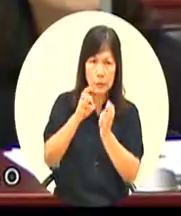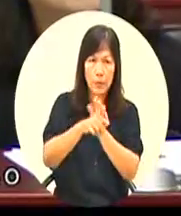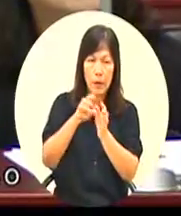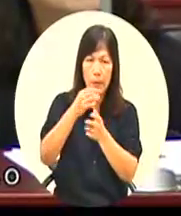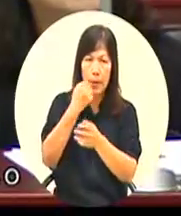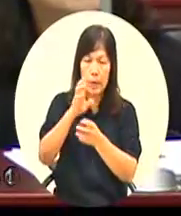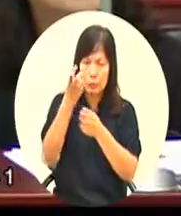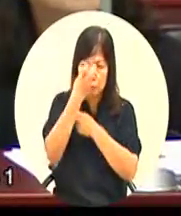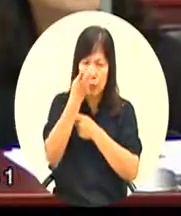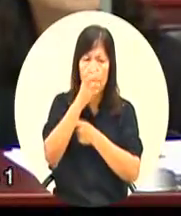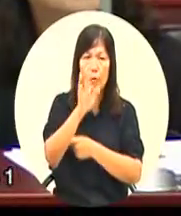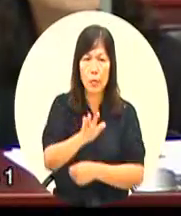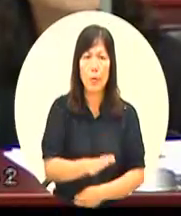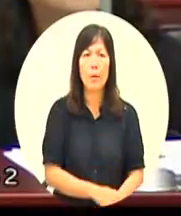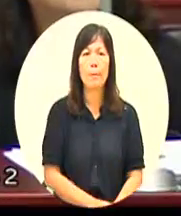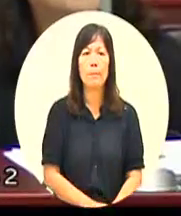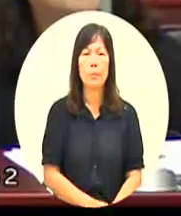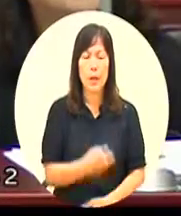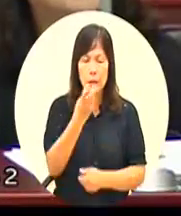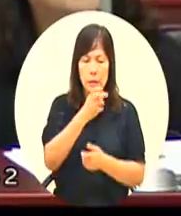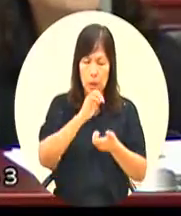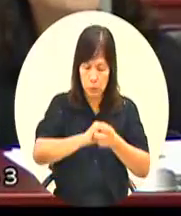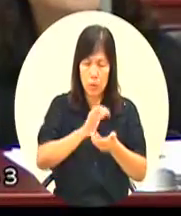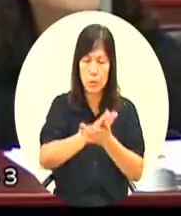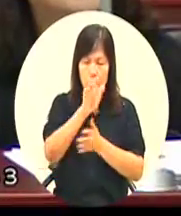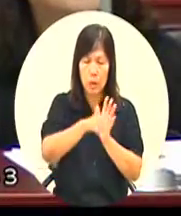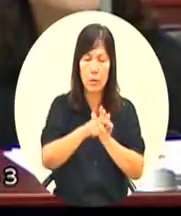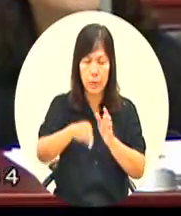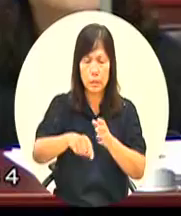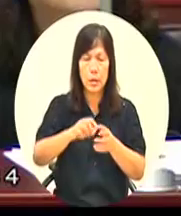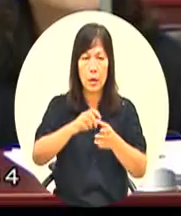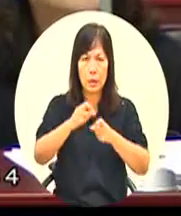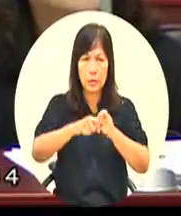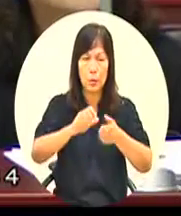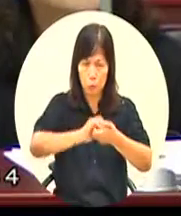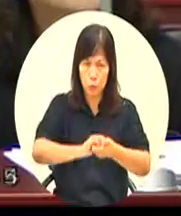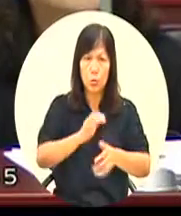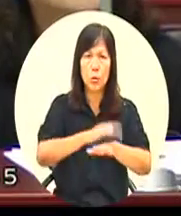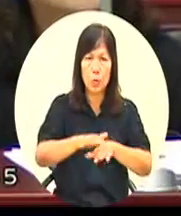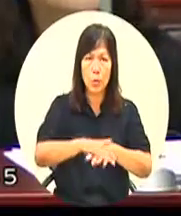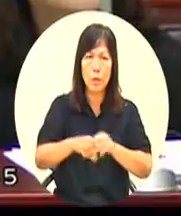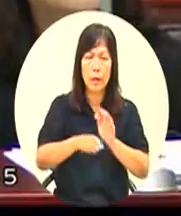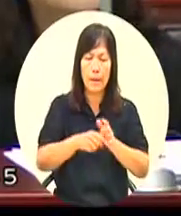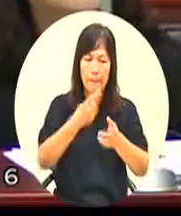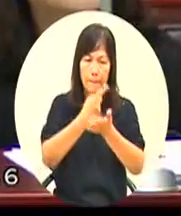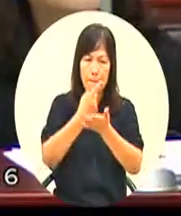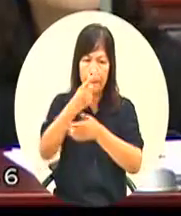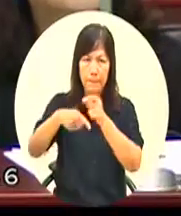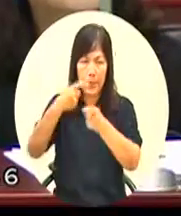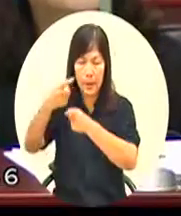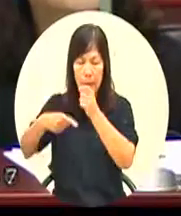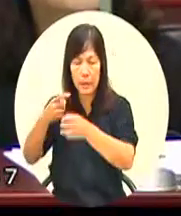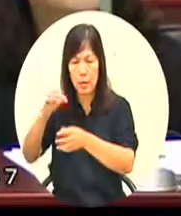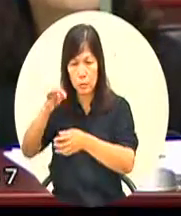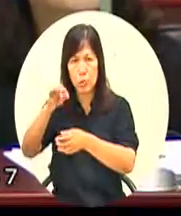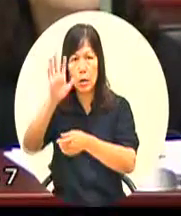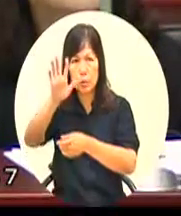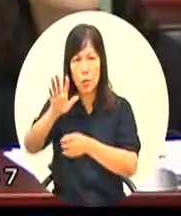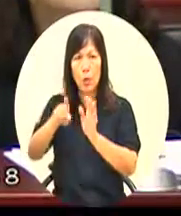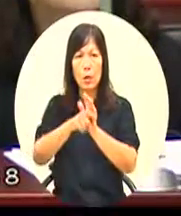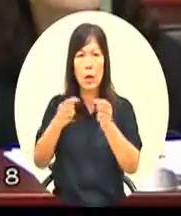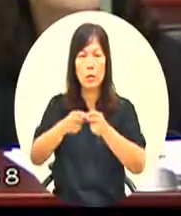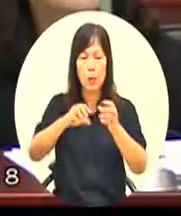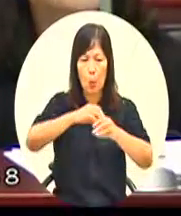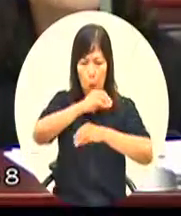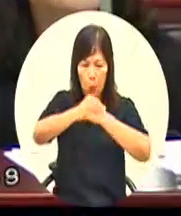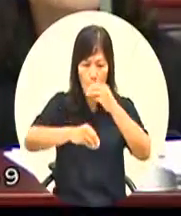划在审查，那审查通过之后，基本上这个案子就会定案。可是它会逐年编列预算，它是用一种叫做滚